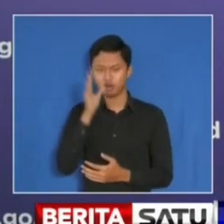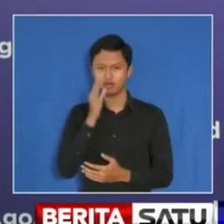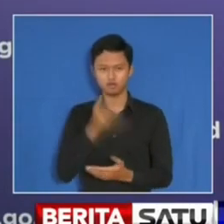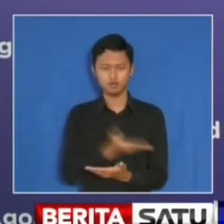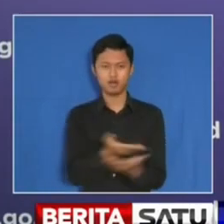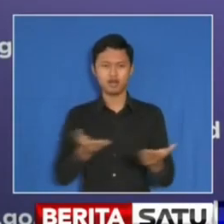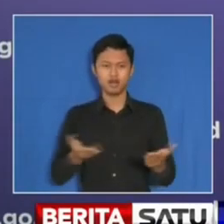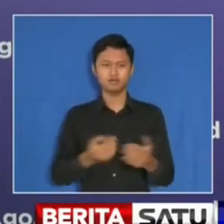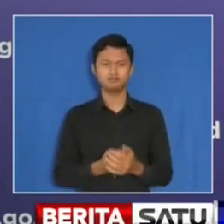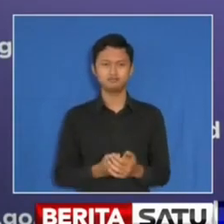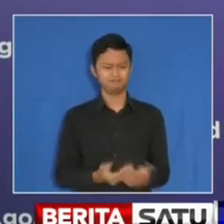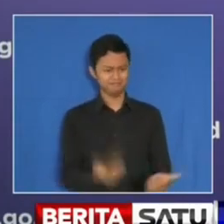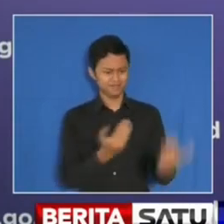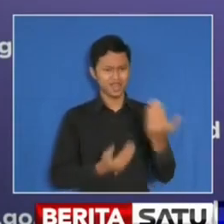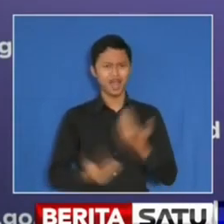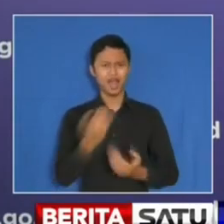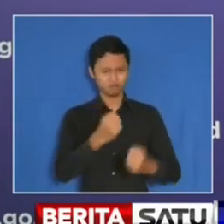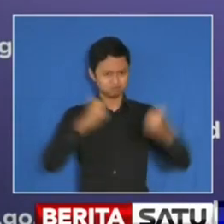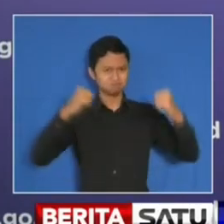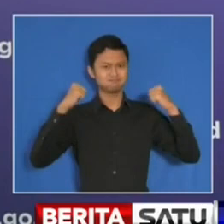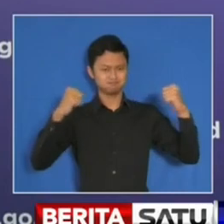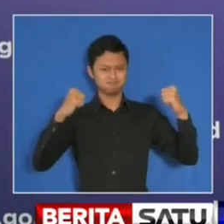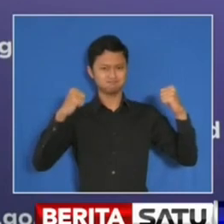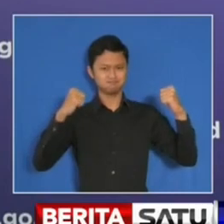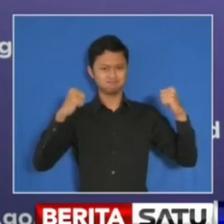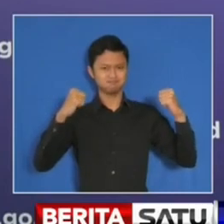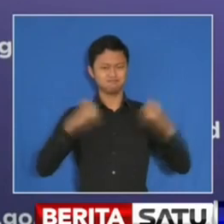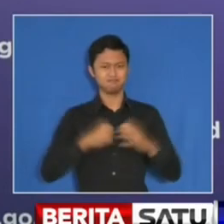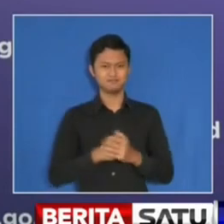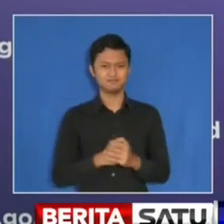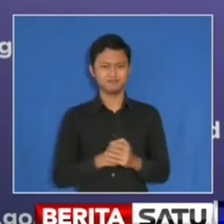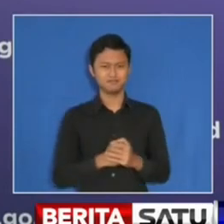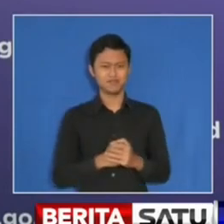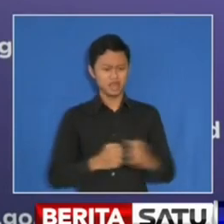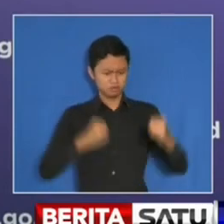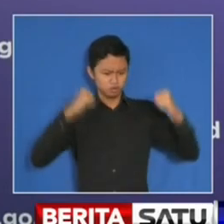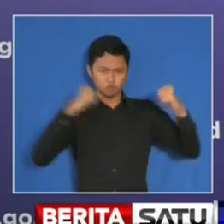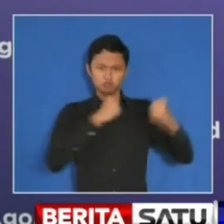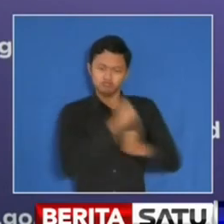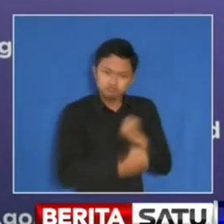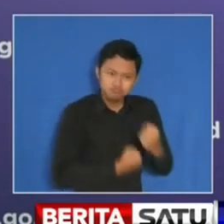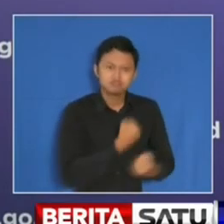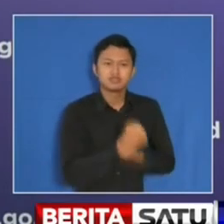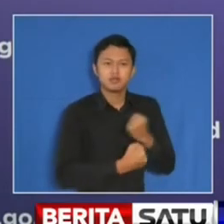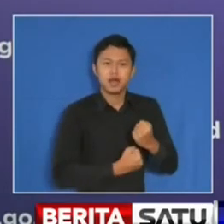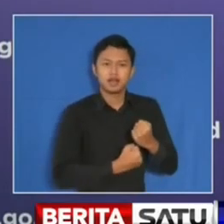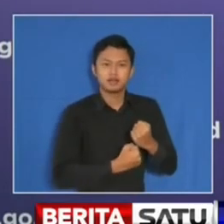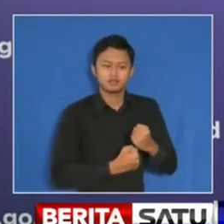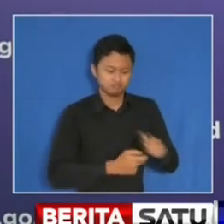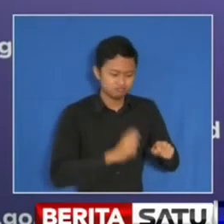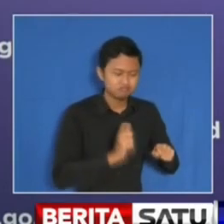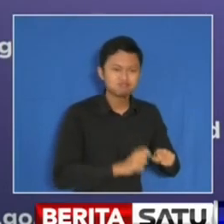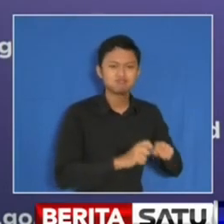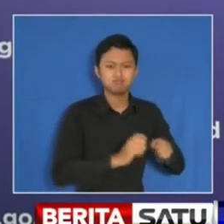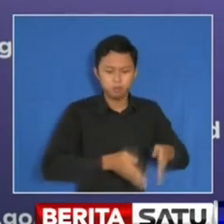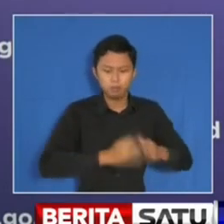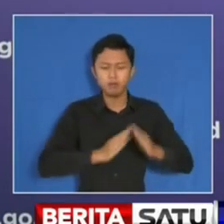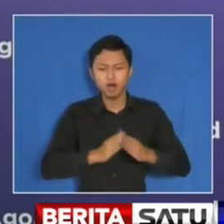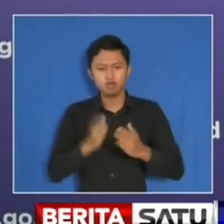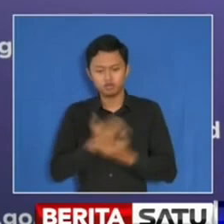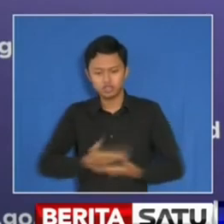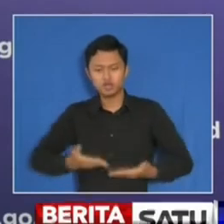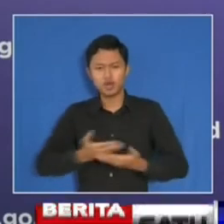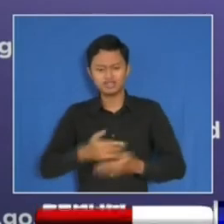orang tua, mari kita terus semangat, kita terus apa gigih untuk menciptakan suasana yang penuh